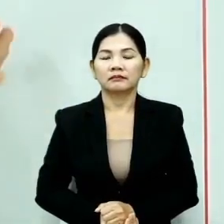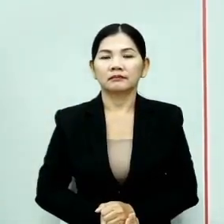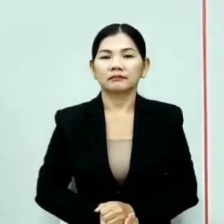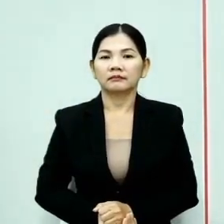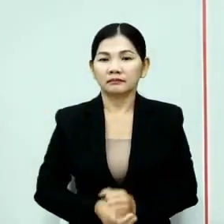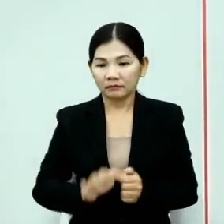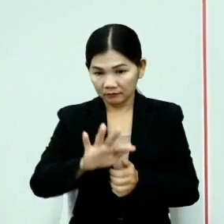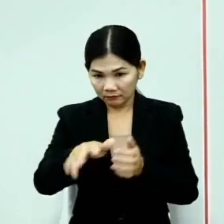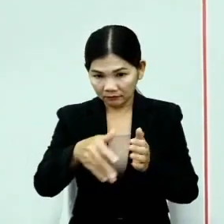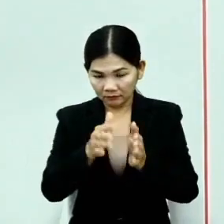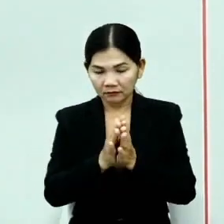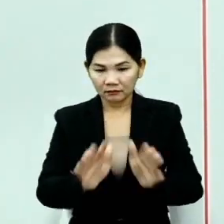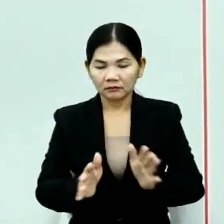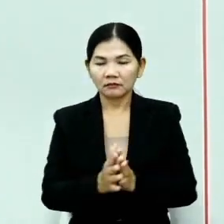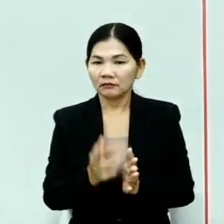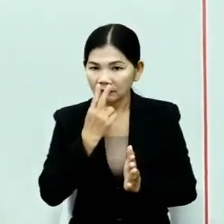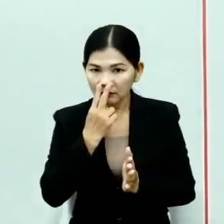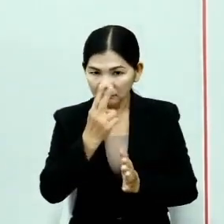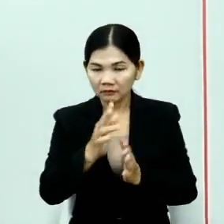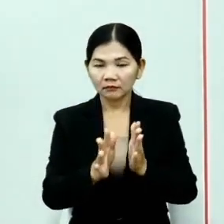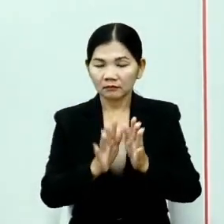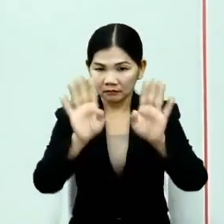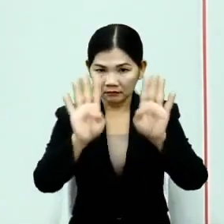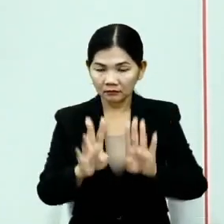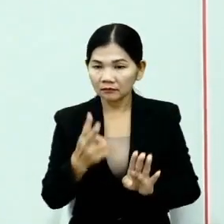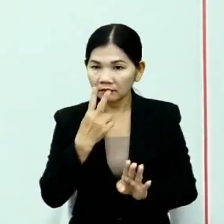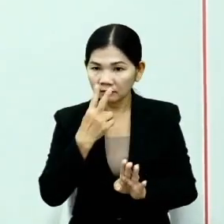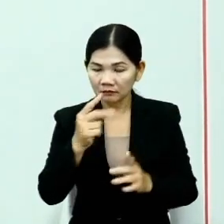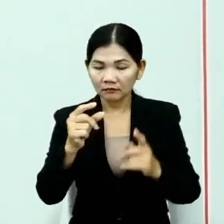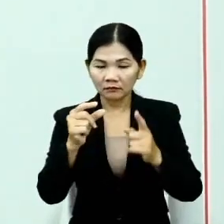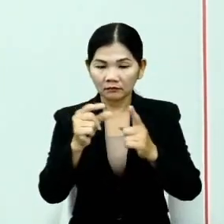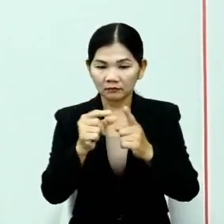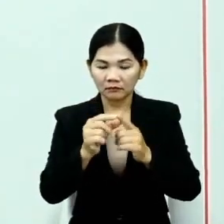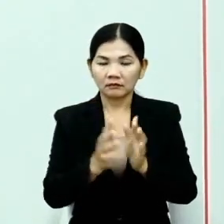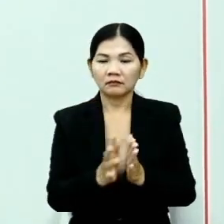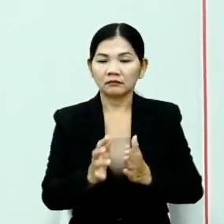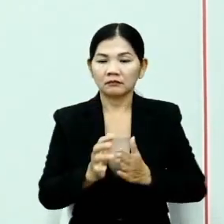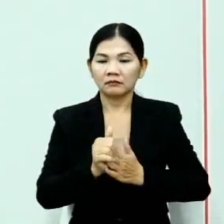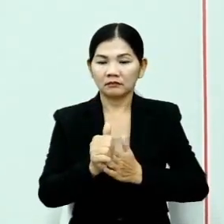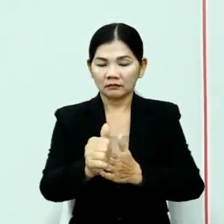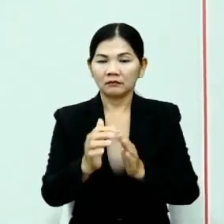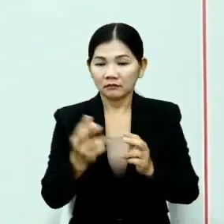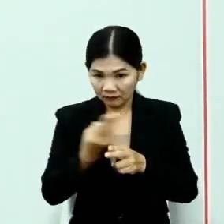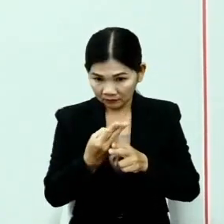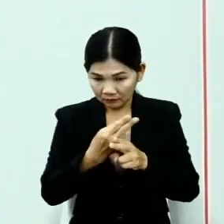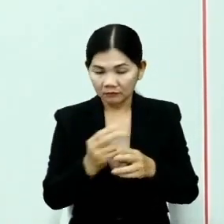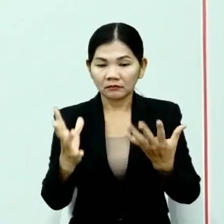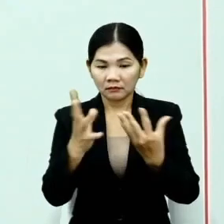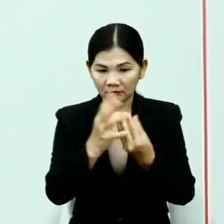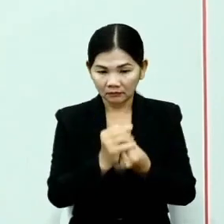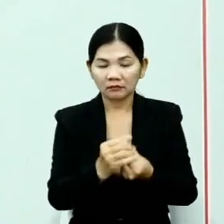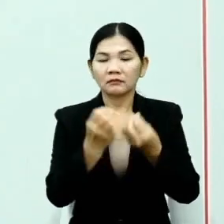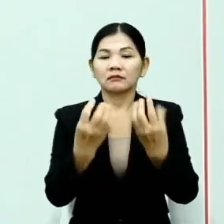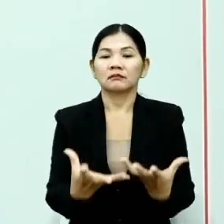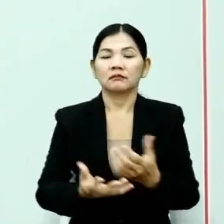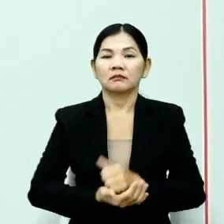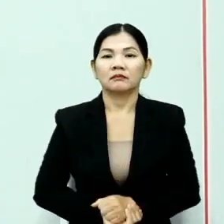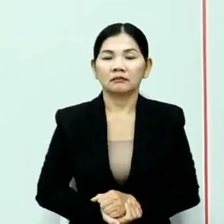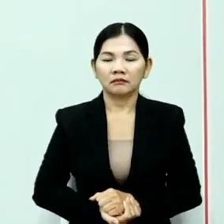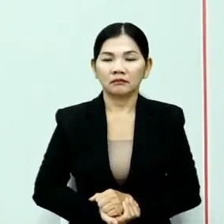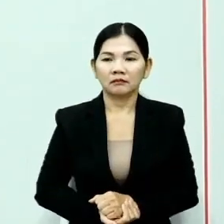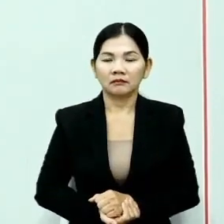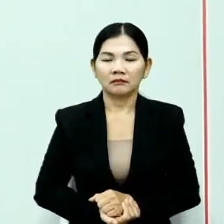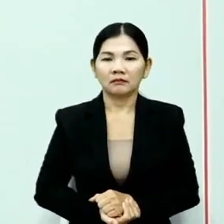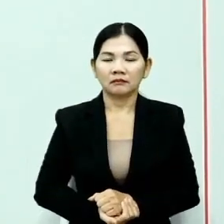ចាអរគុណកូនកូនដែលកូនមើលក្តាខៀនយើងមើលតើពាក្យដែលអ្នកគ្រូបាននាំកូនទៅវឹកហាត់អានមានចំនួនប៉ុន្មានដែរចា